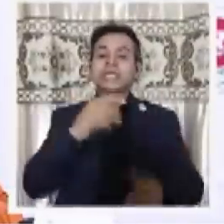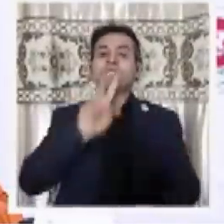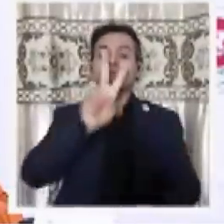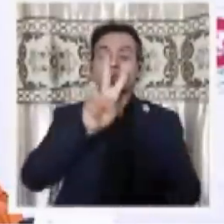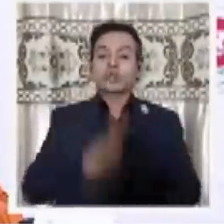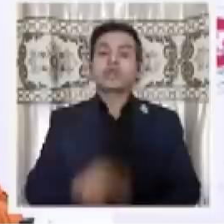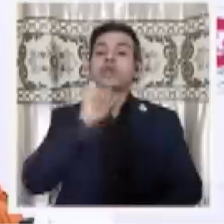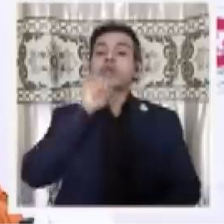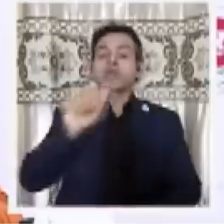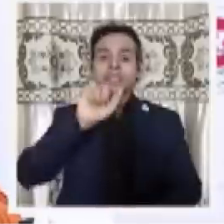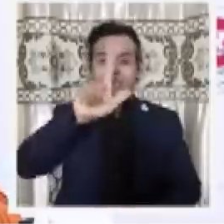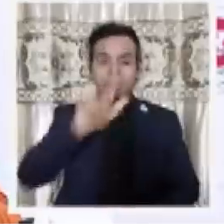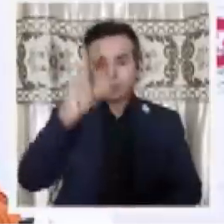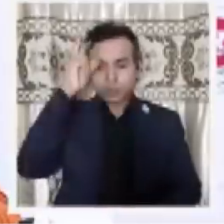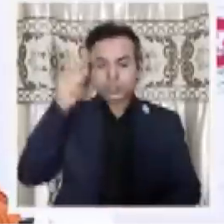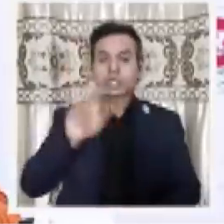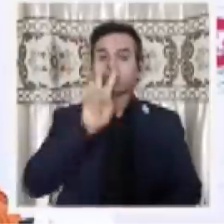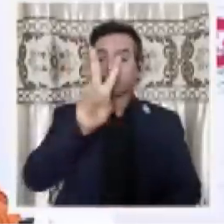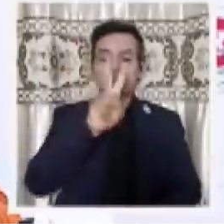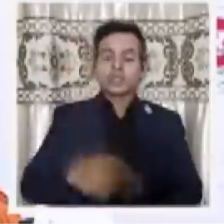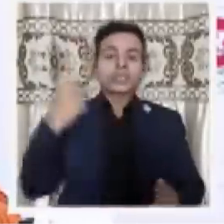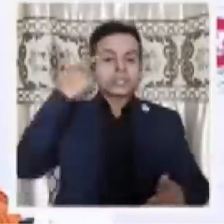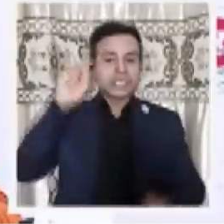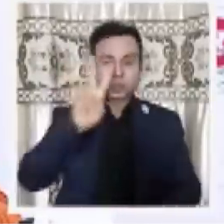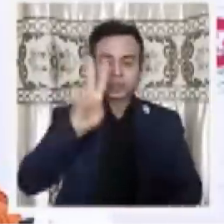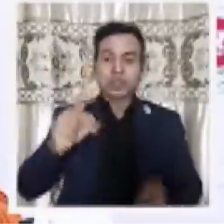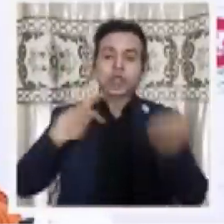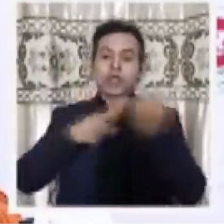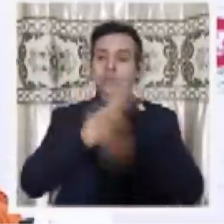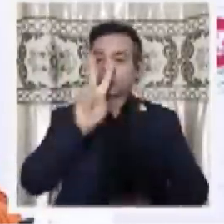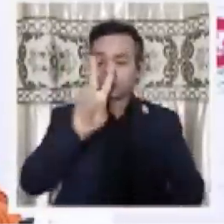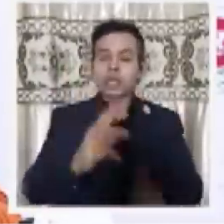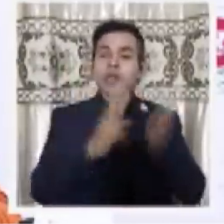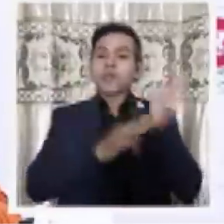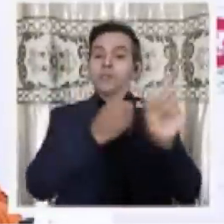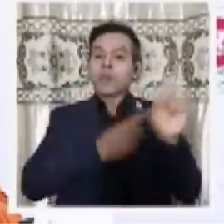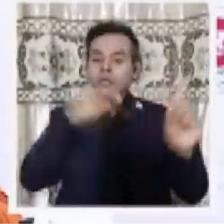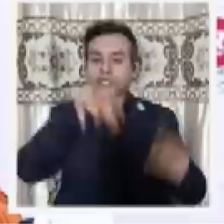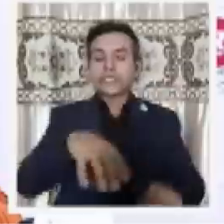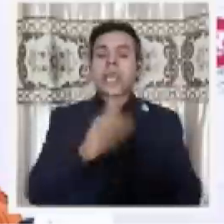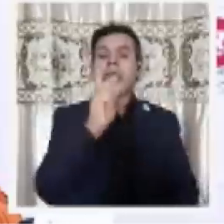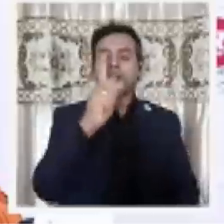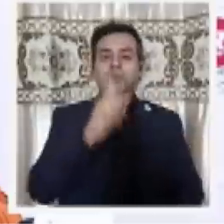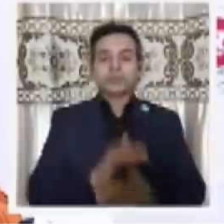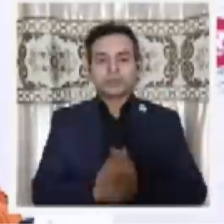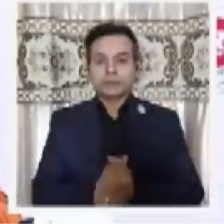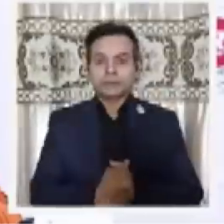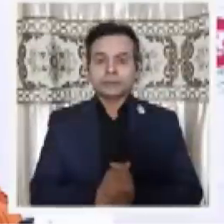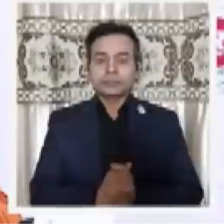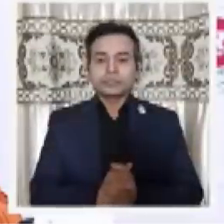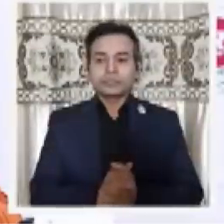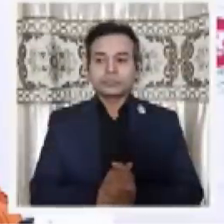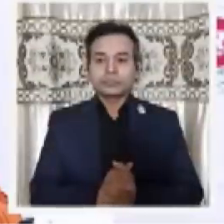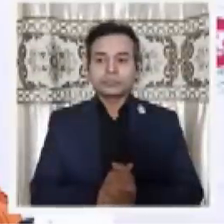বিভাগভিত্তিক 24 ঘন্টায় যারা মৃত্যুবরণ করেছেন, ঢাকা বিভাগে 27 জন, চট্টগ্রাম বিভাগে 12 জন, রাজশাহী বিভাগে 2 জন, খুলনা